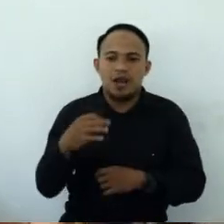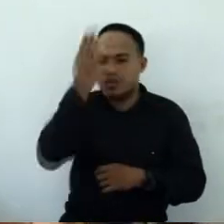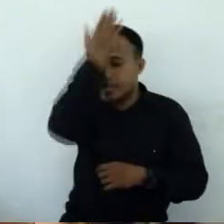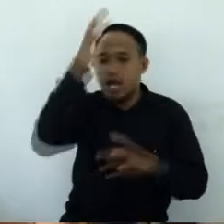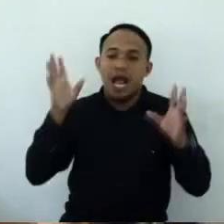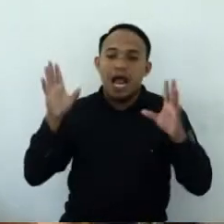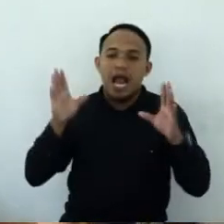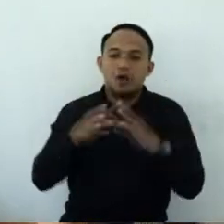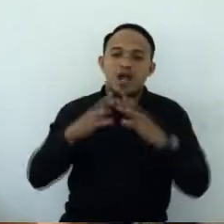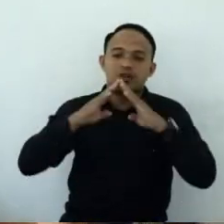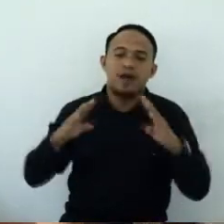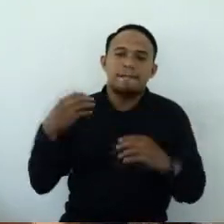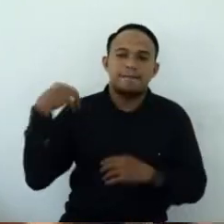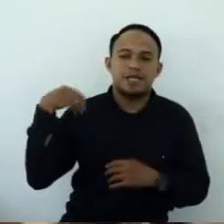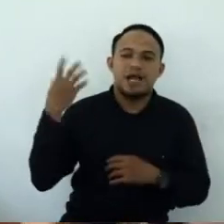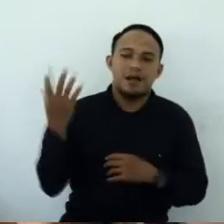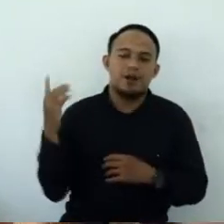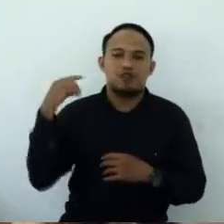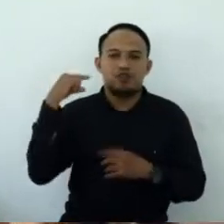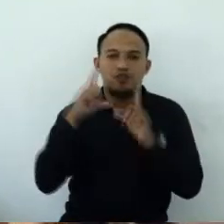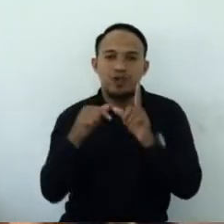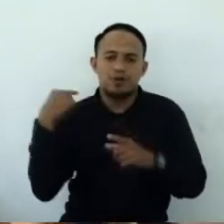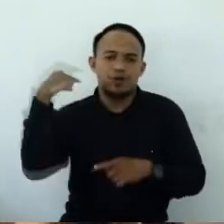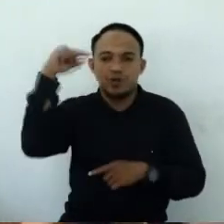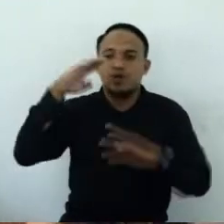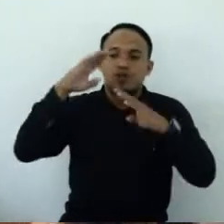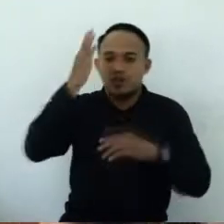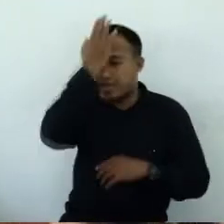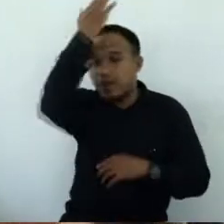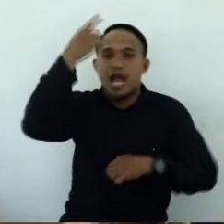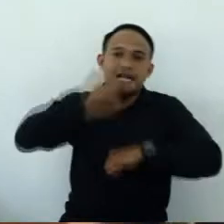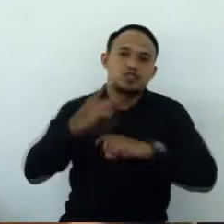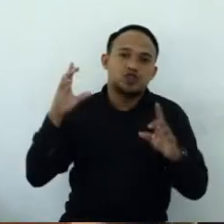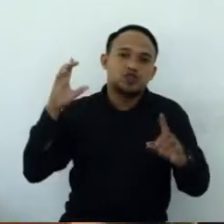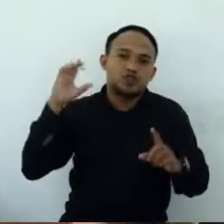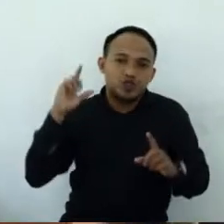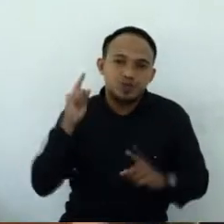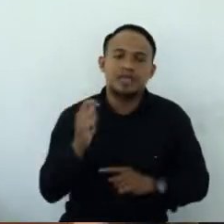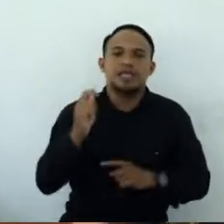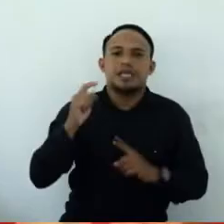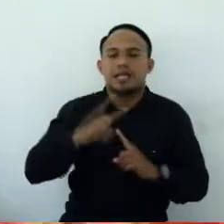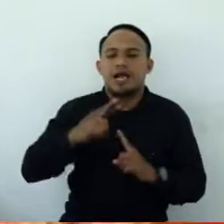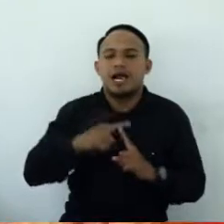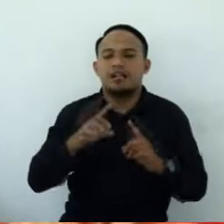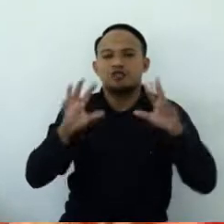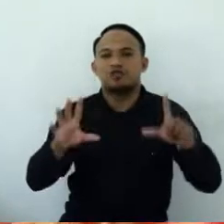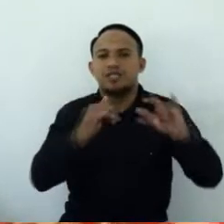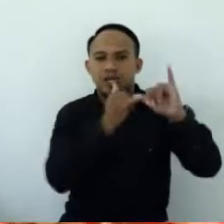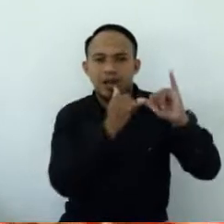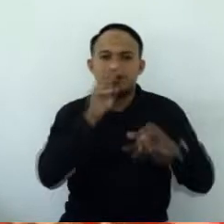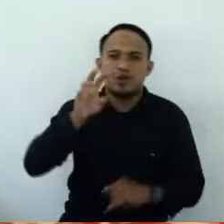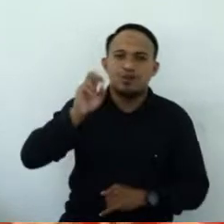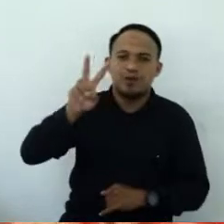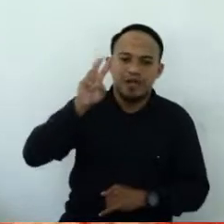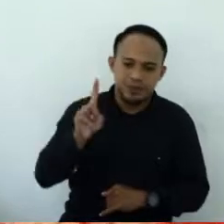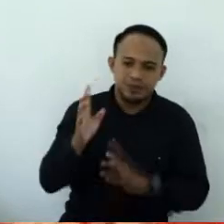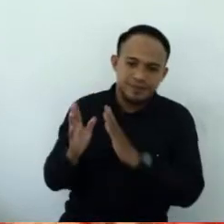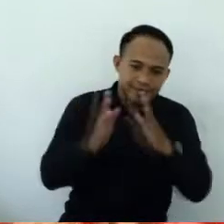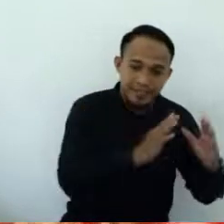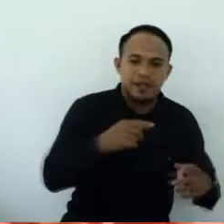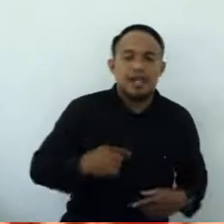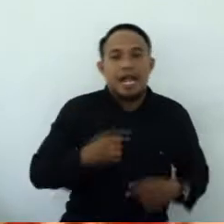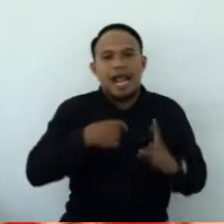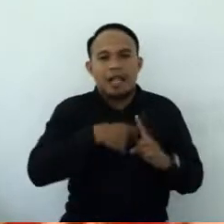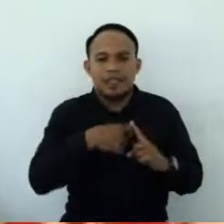di aula rumah jabatan Wagub Gorontalo pada Jumat 7 Jan 2012 dua terkait